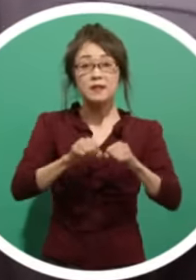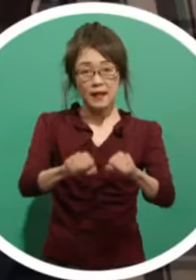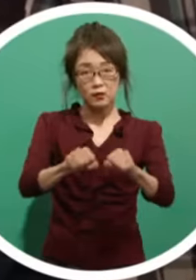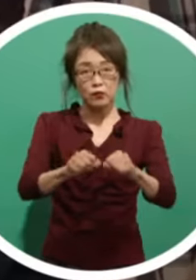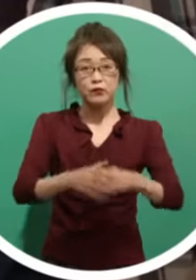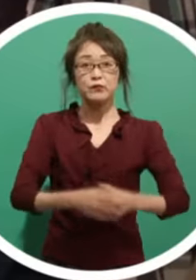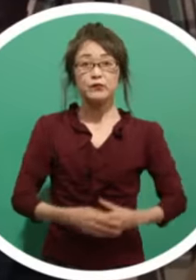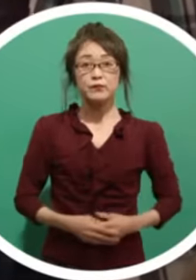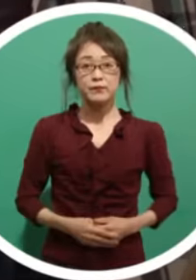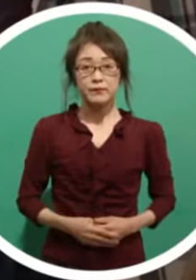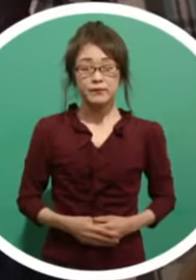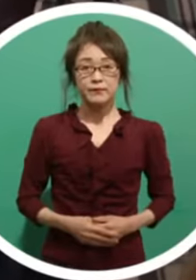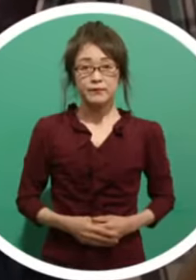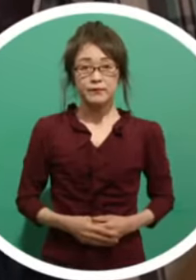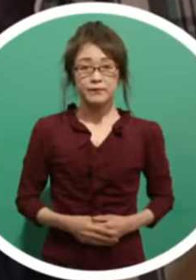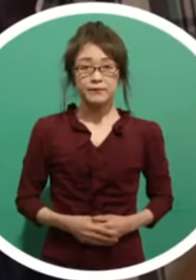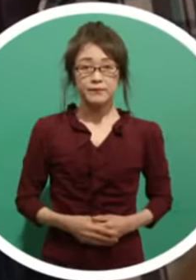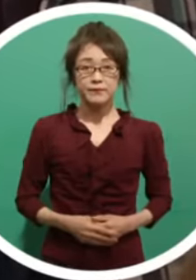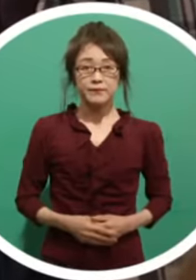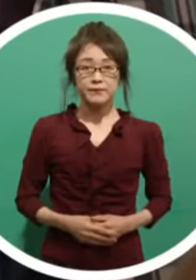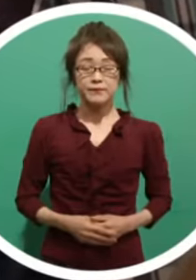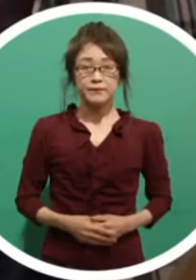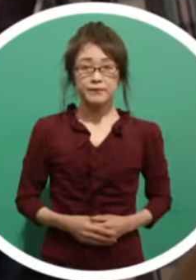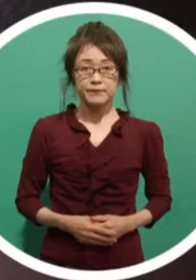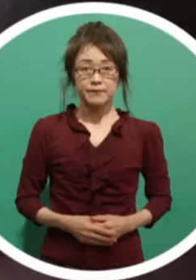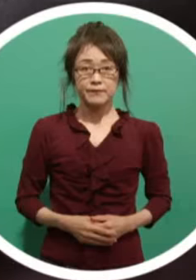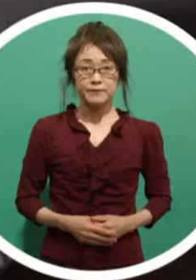くぞ。 新しい可能性を感じますね。